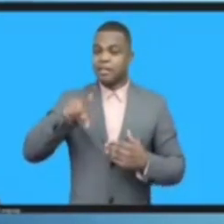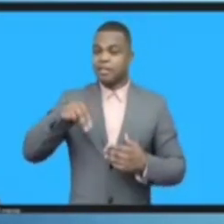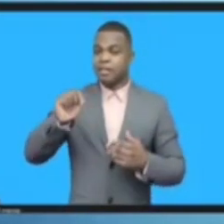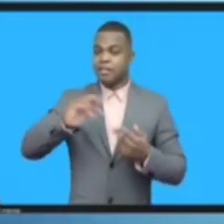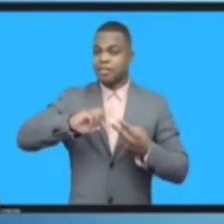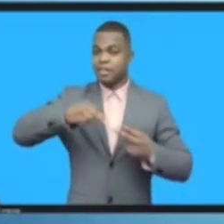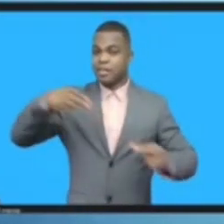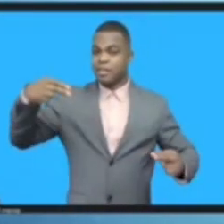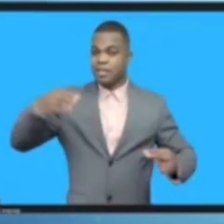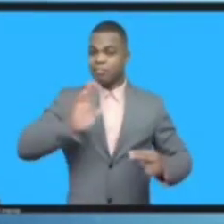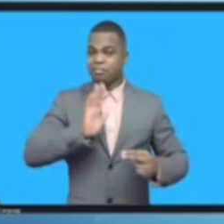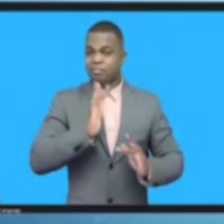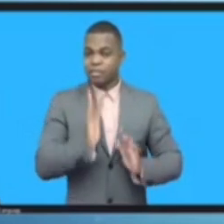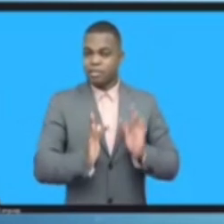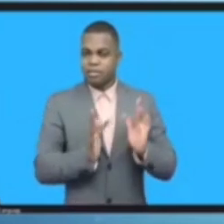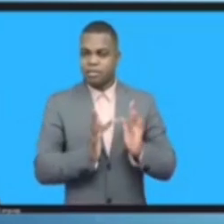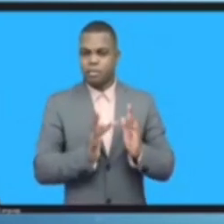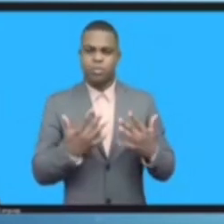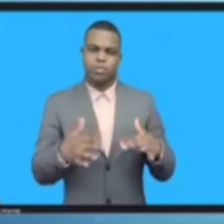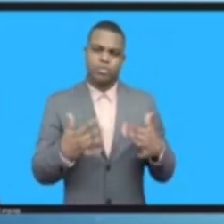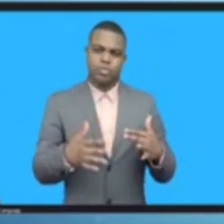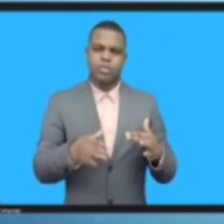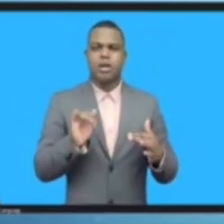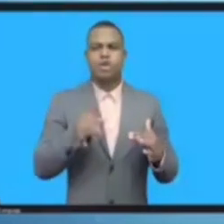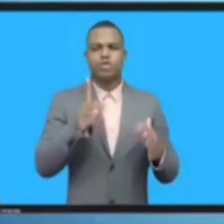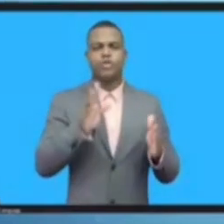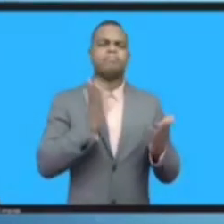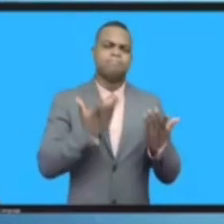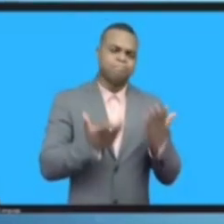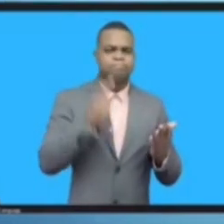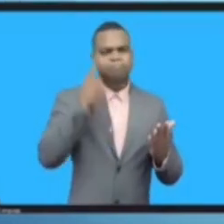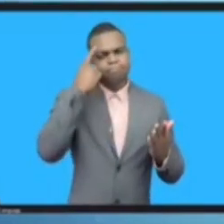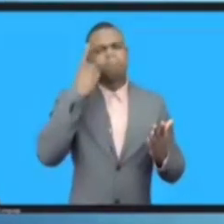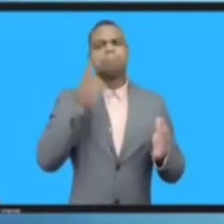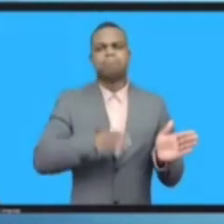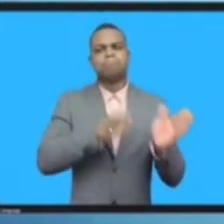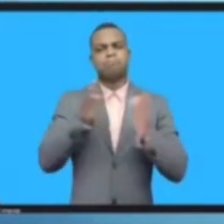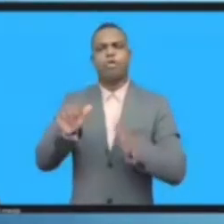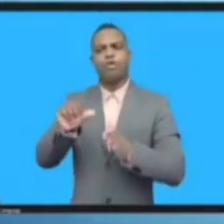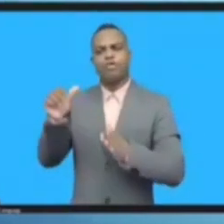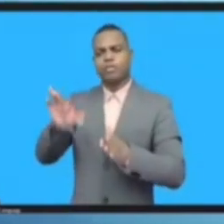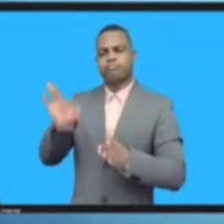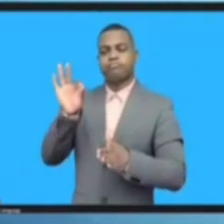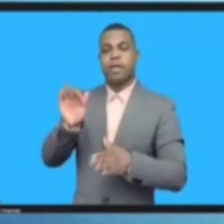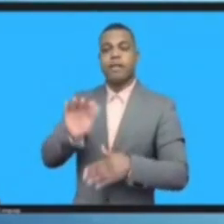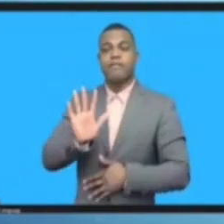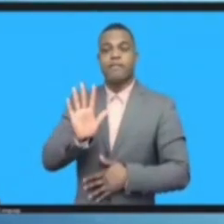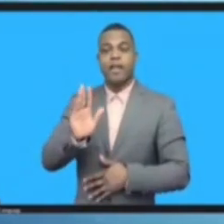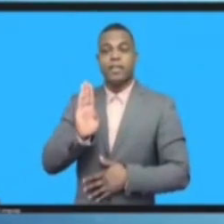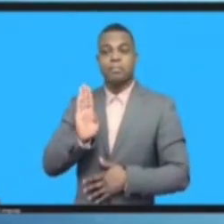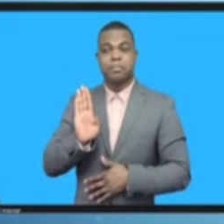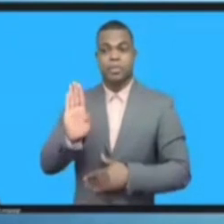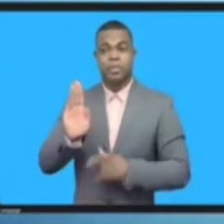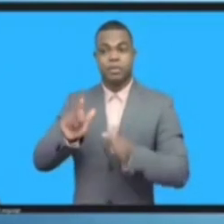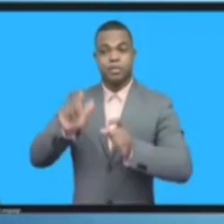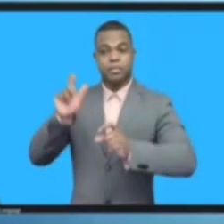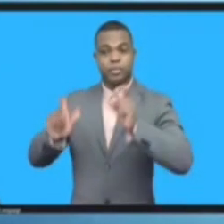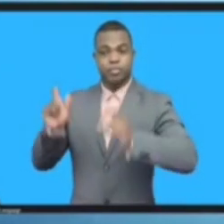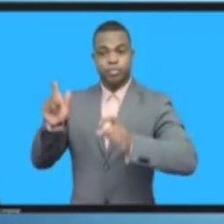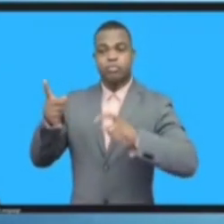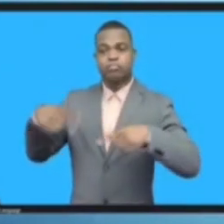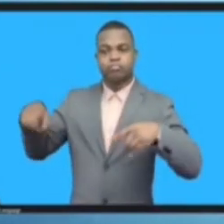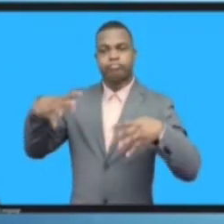aujourd'hui d'utiliser cet ADN technique. Tant que tout le monde utilise les mêmes protocoles